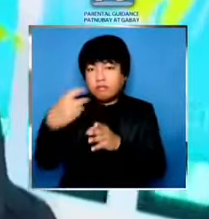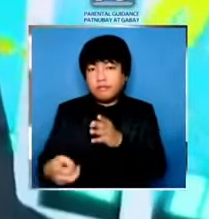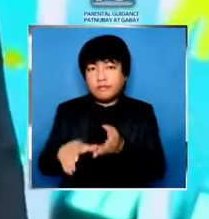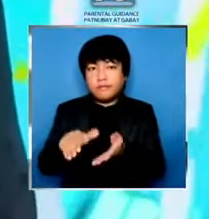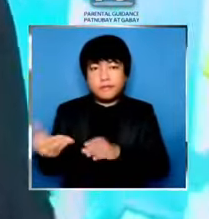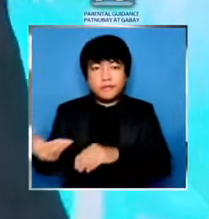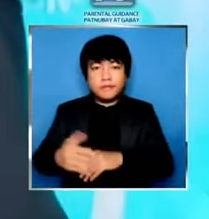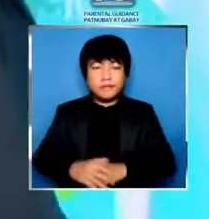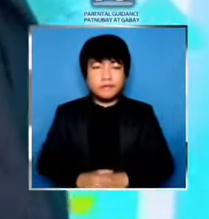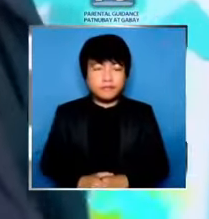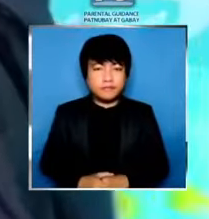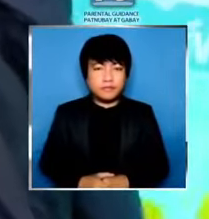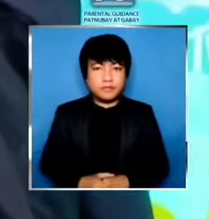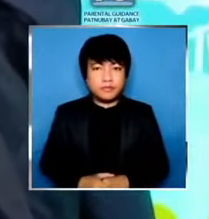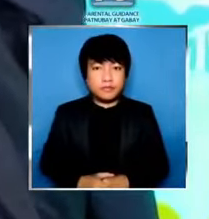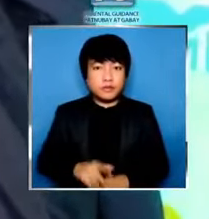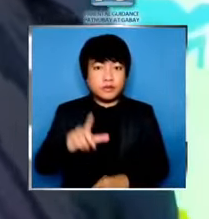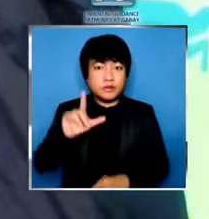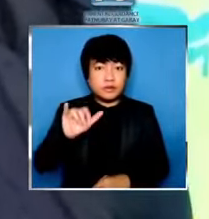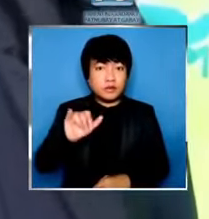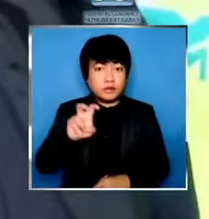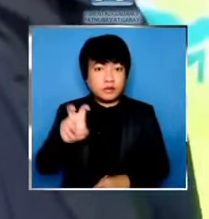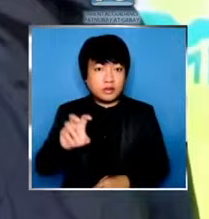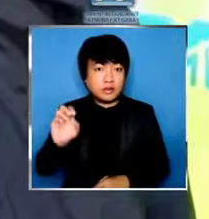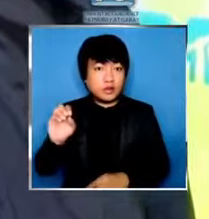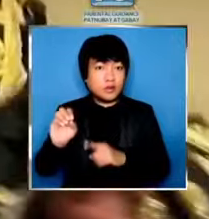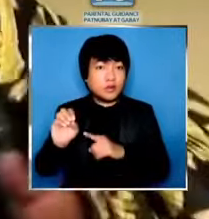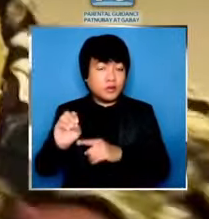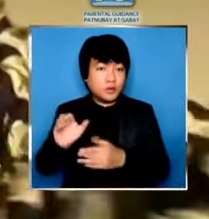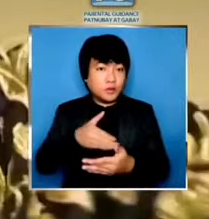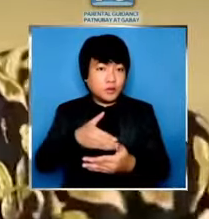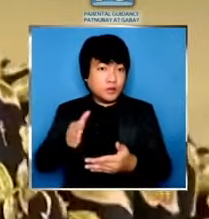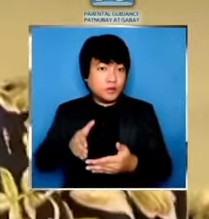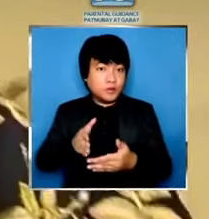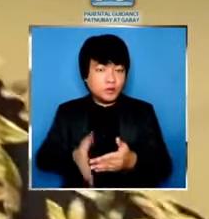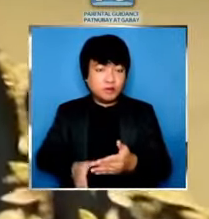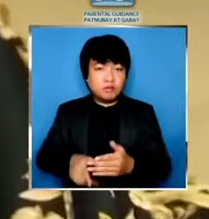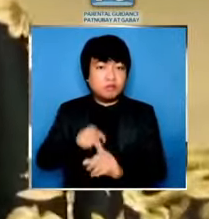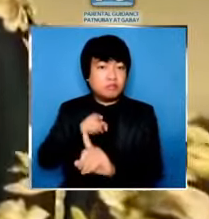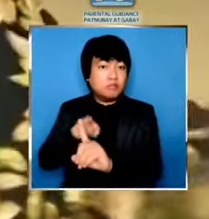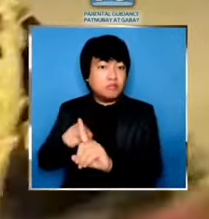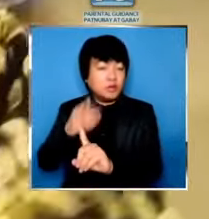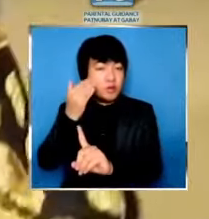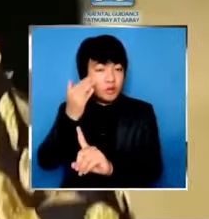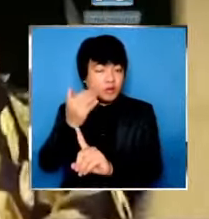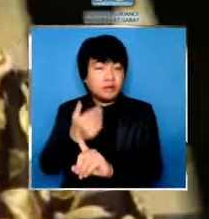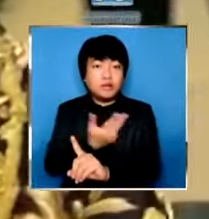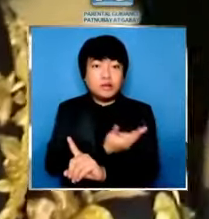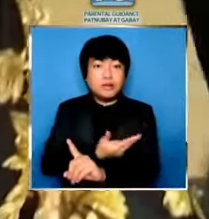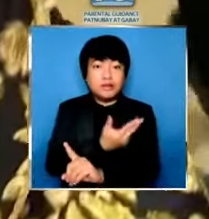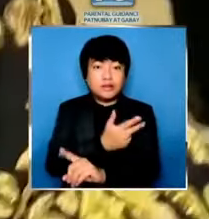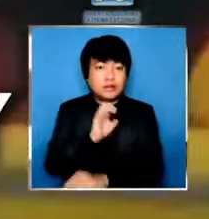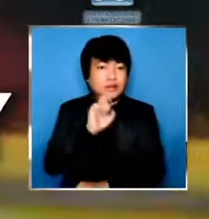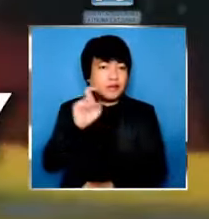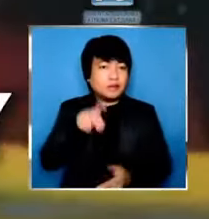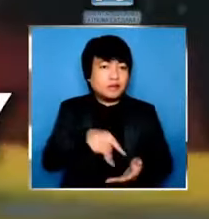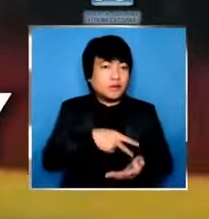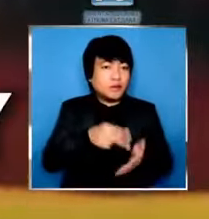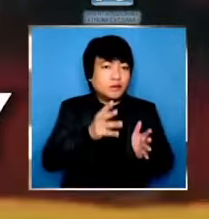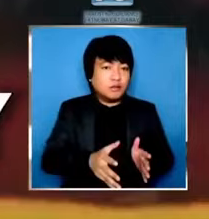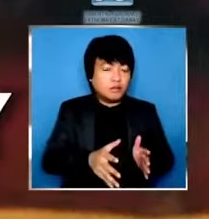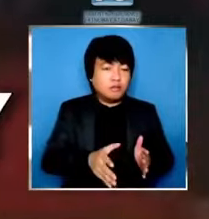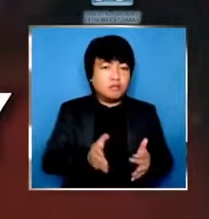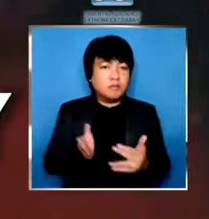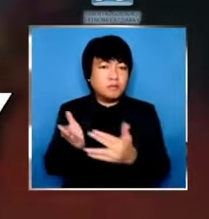Lizzo, pinabulaanan ang mga alegasyon ng harassment at diskriminasyon ng tatlong dating dancer niya.